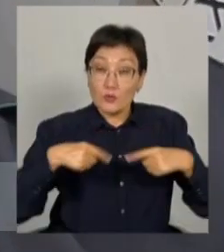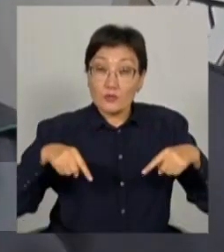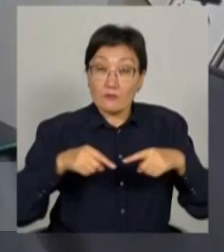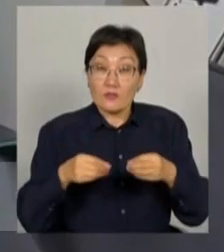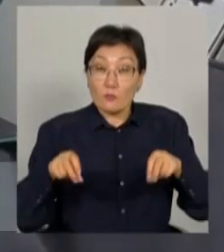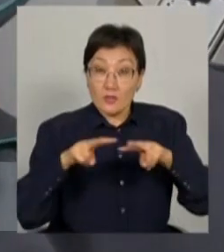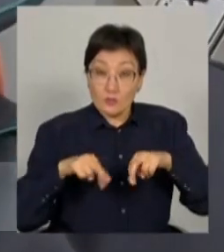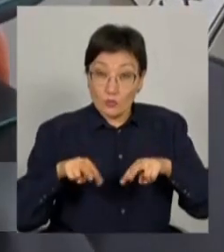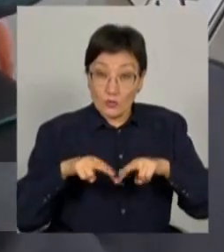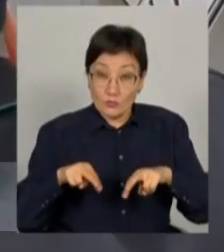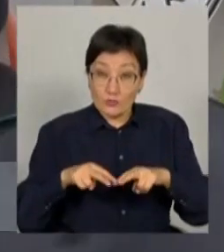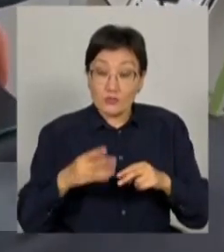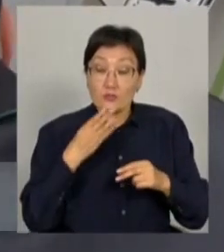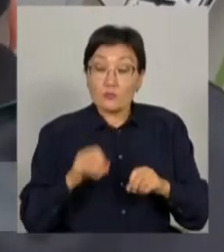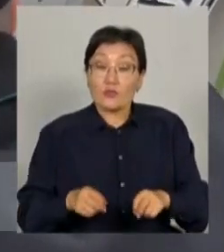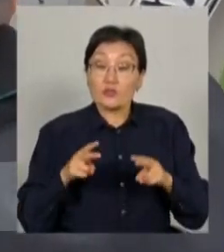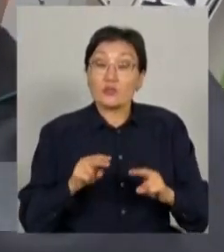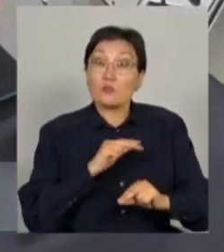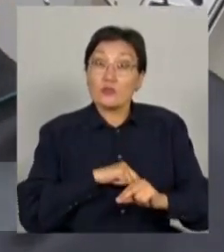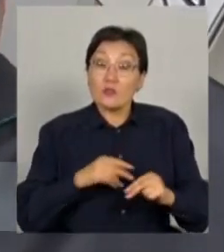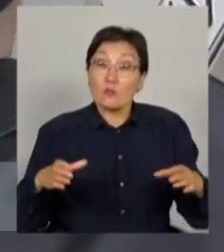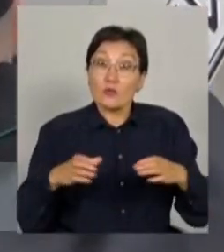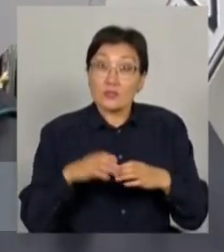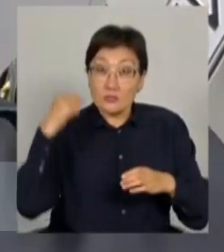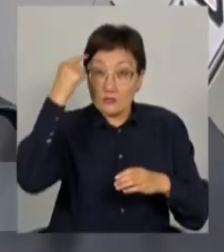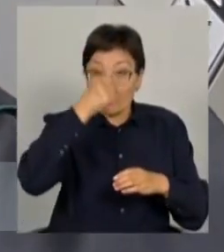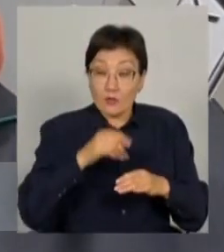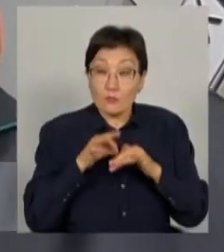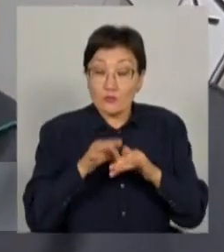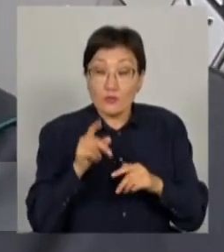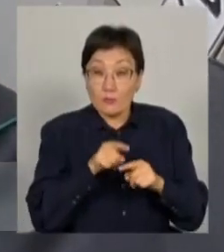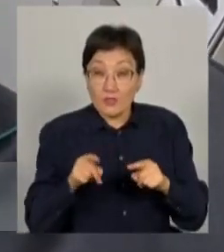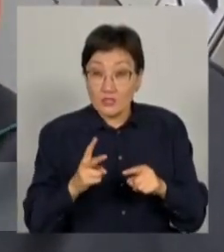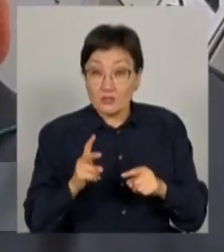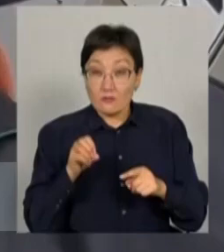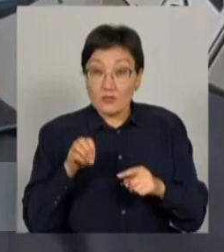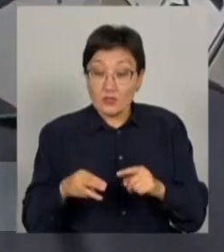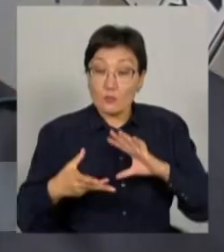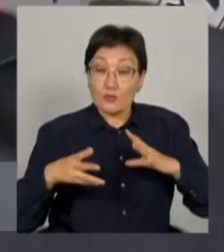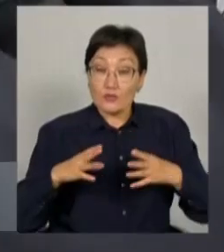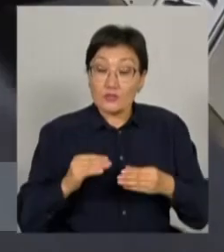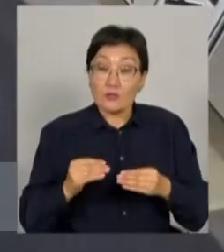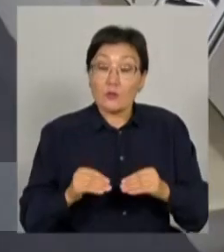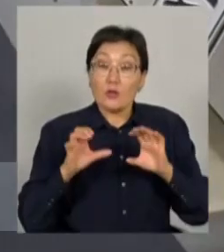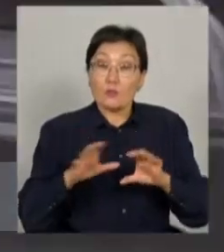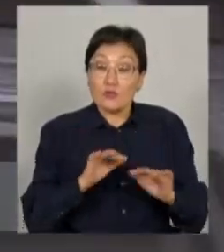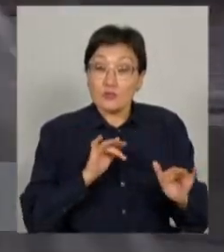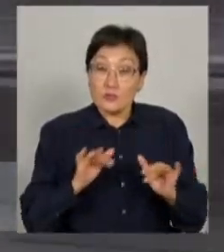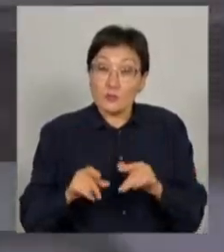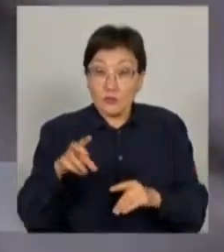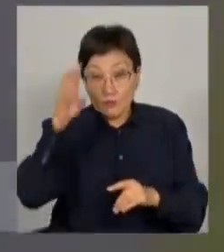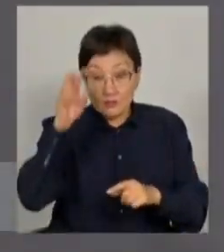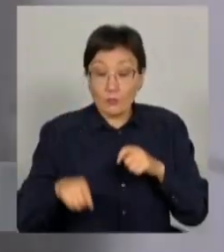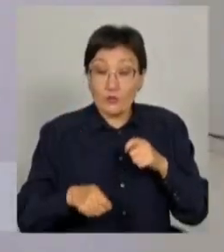по финмониторингу. Свою преступную деятельность группа лиц вела на протяжении 2 лет. В результате незаконной деятельности